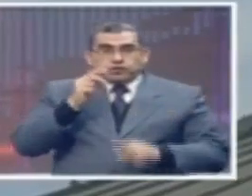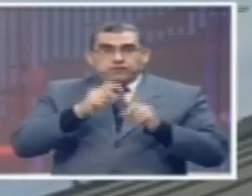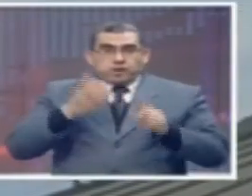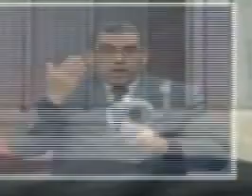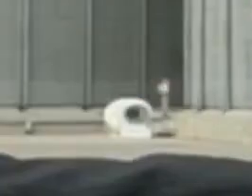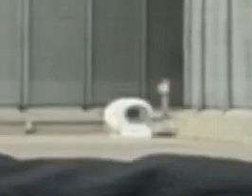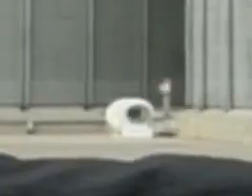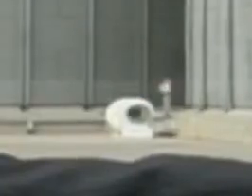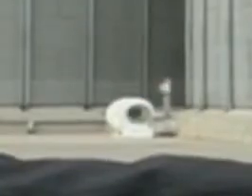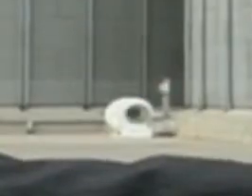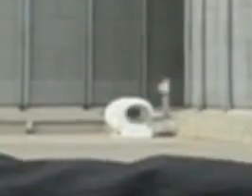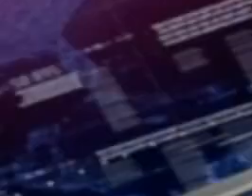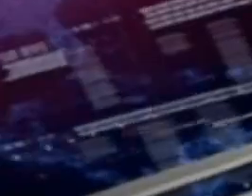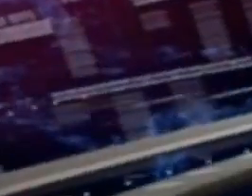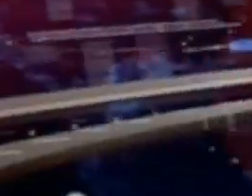20%.